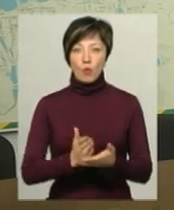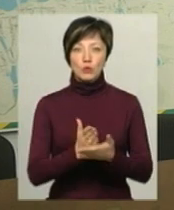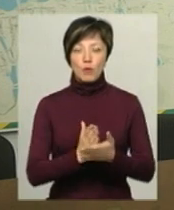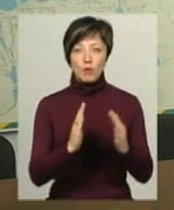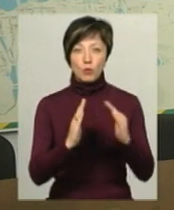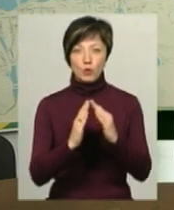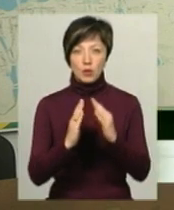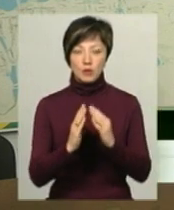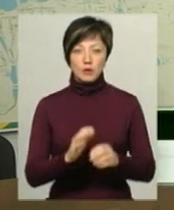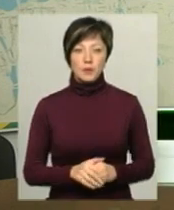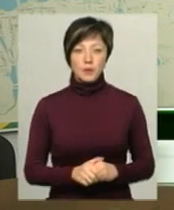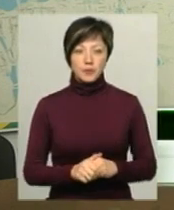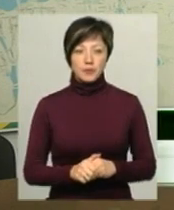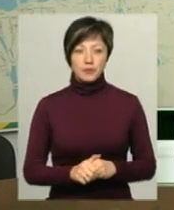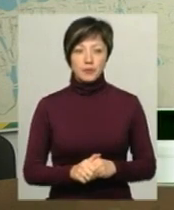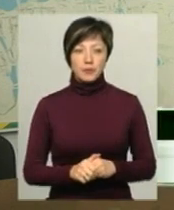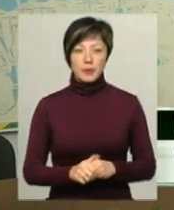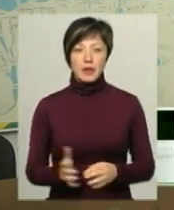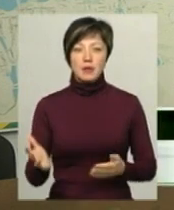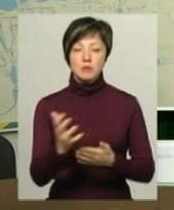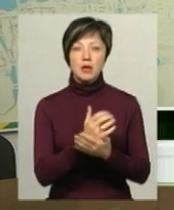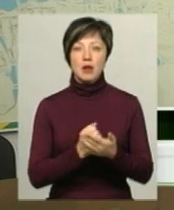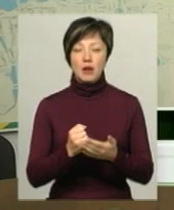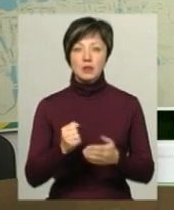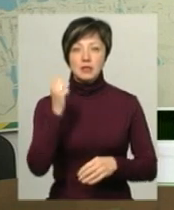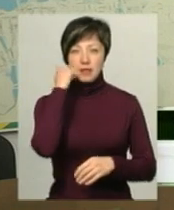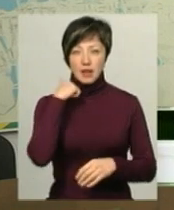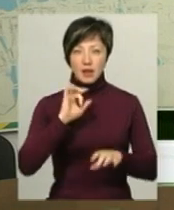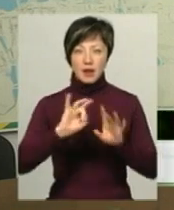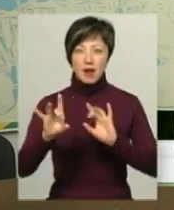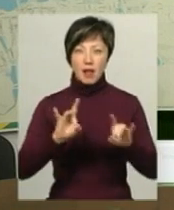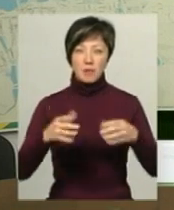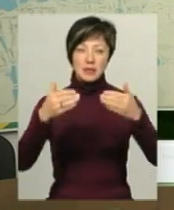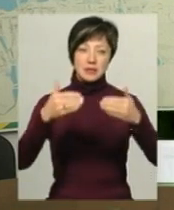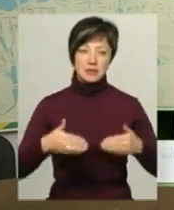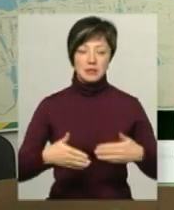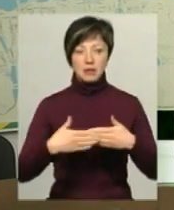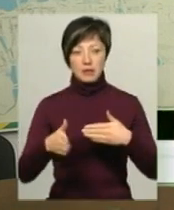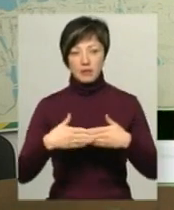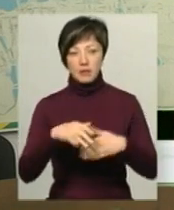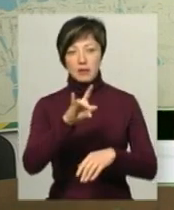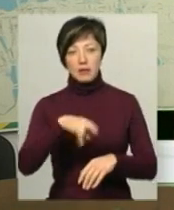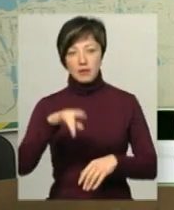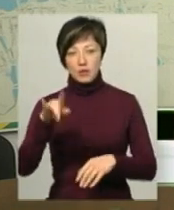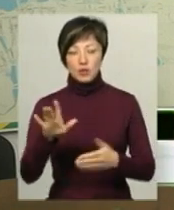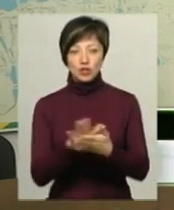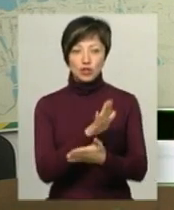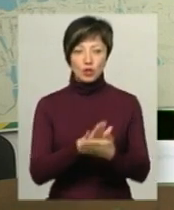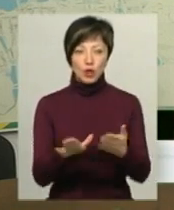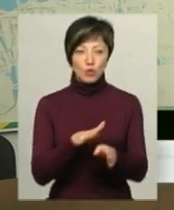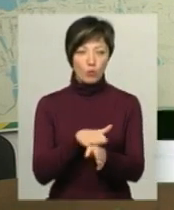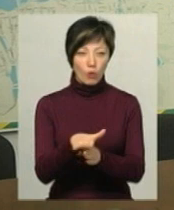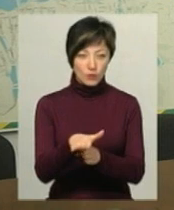Вони здирають кругом старі реклами, які навішані на стінах, на дверах, там наліплені, вони то все дочищають